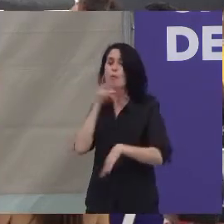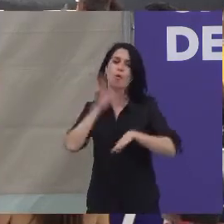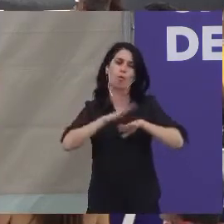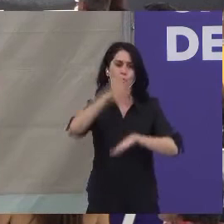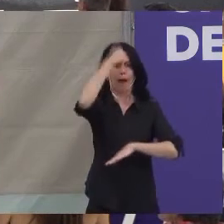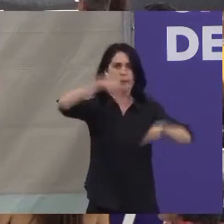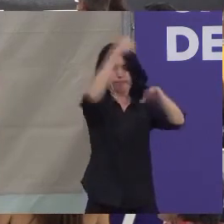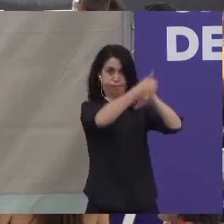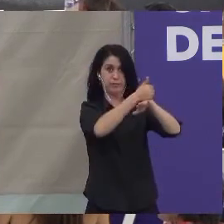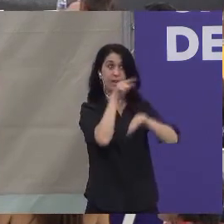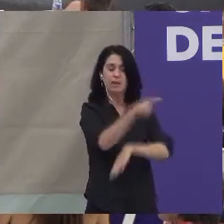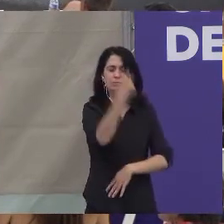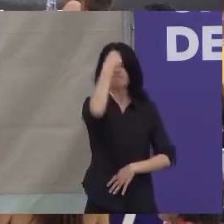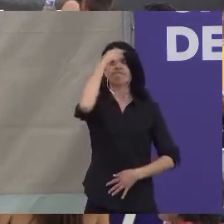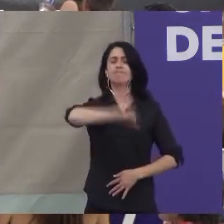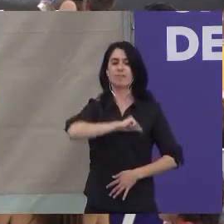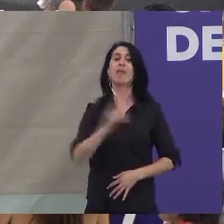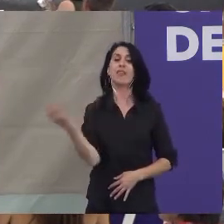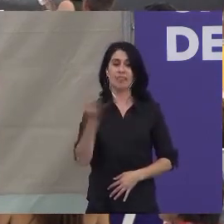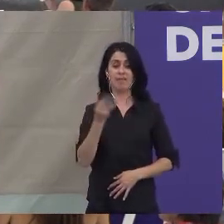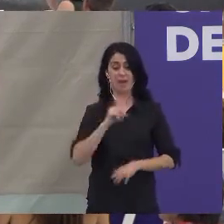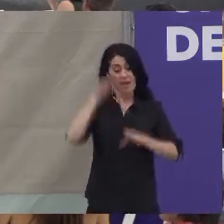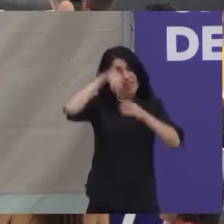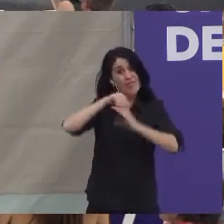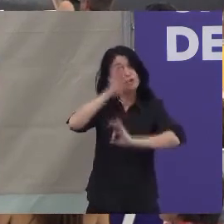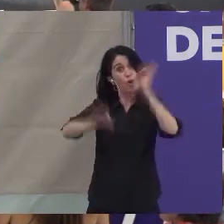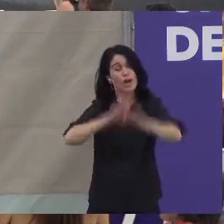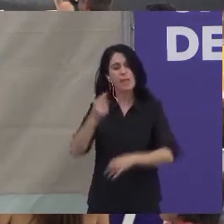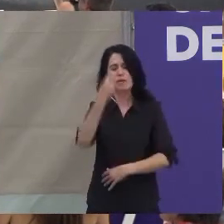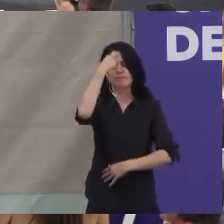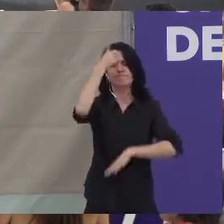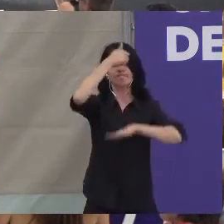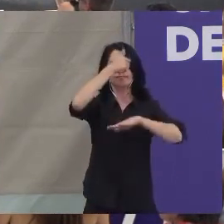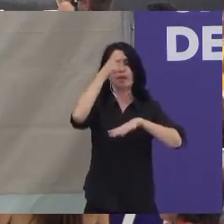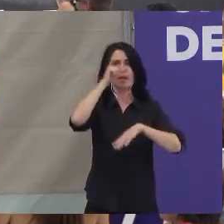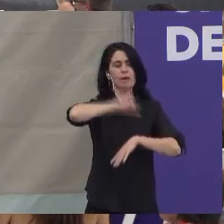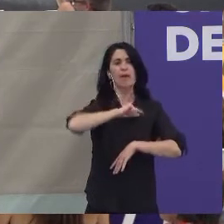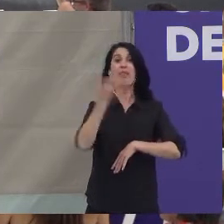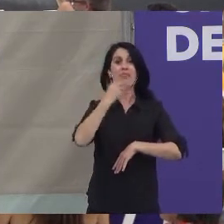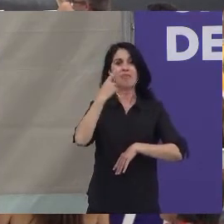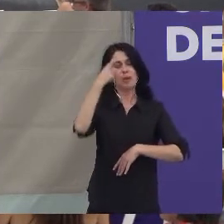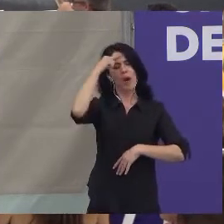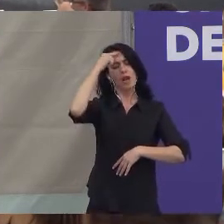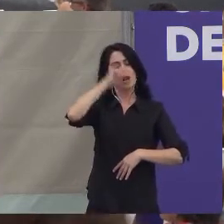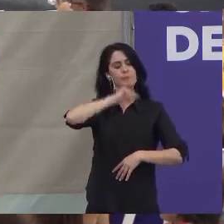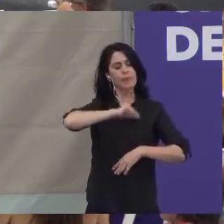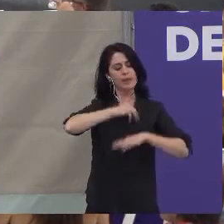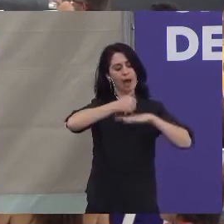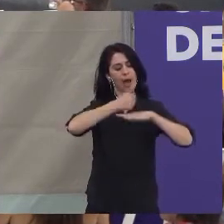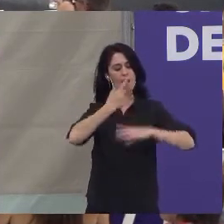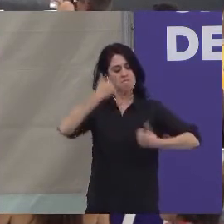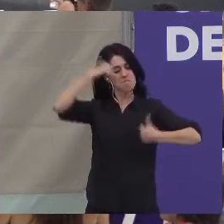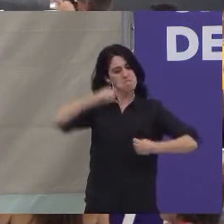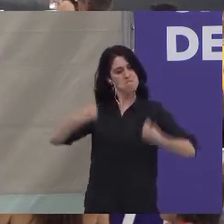de ser conscients, els homes d'esta organització, que hem de deconstruir la nostra masculinitat hegemònica i traslladar-la a